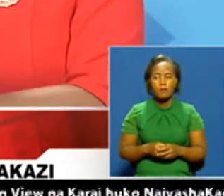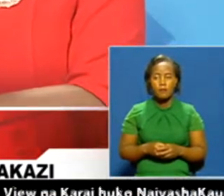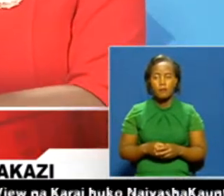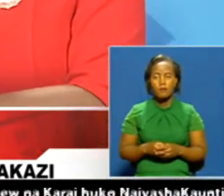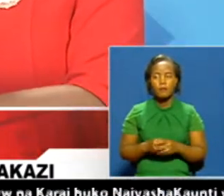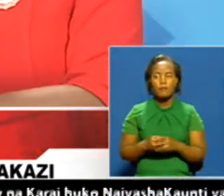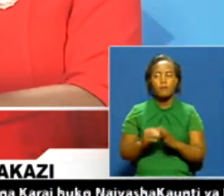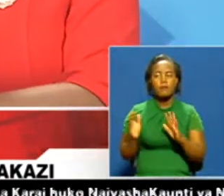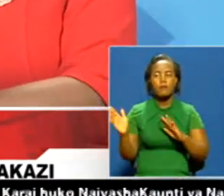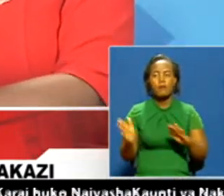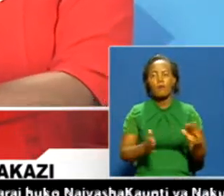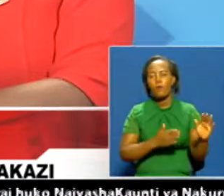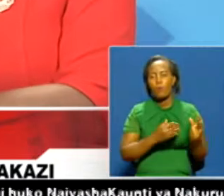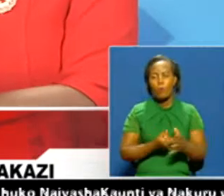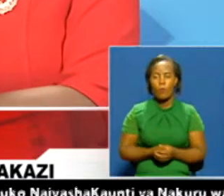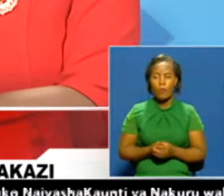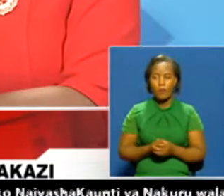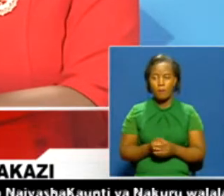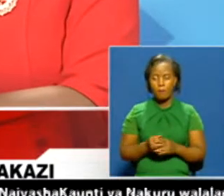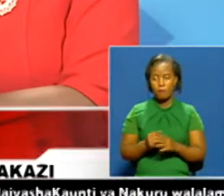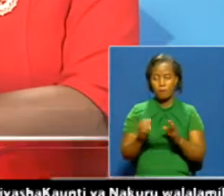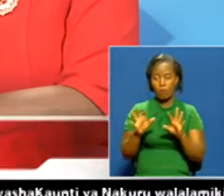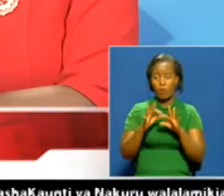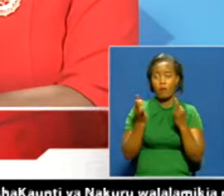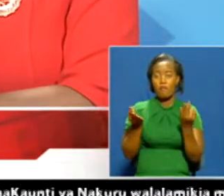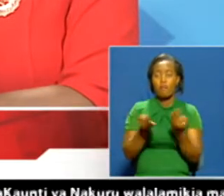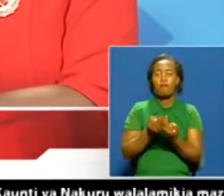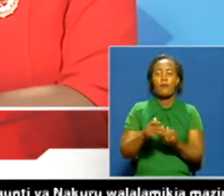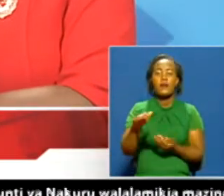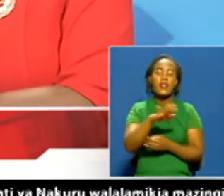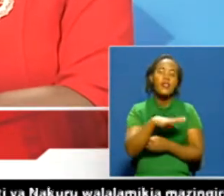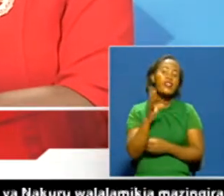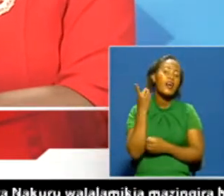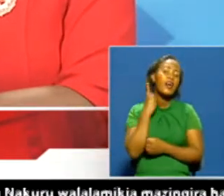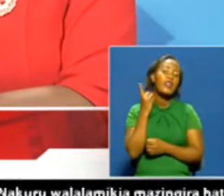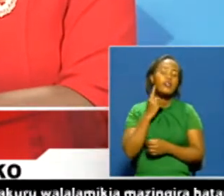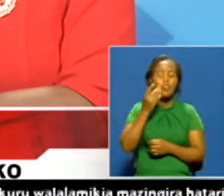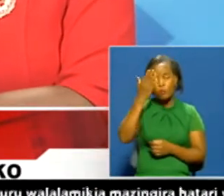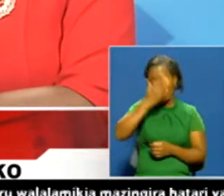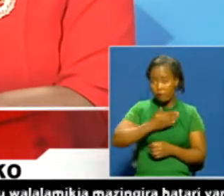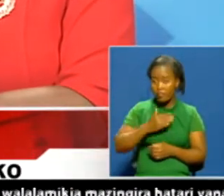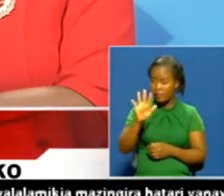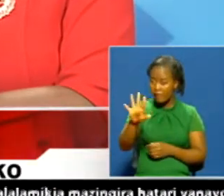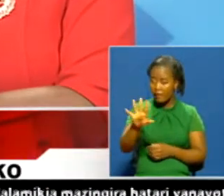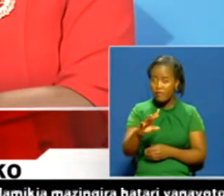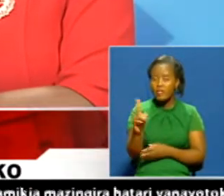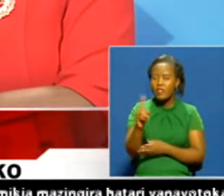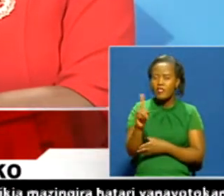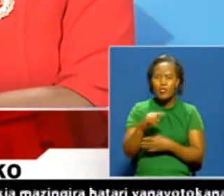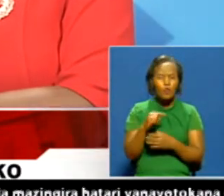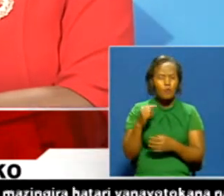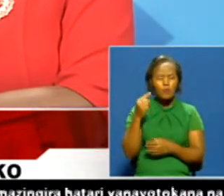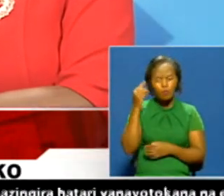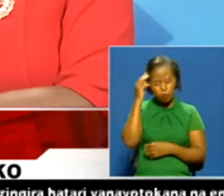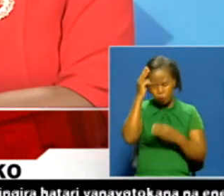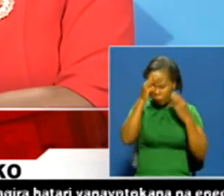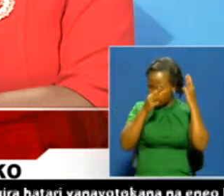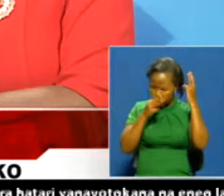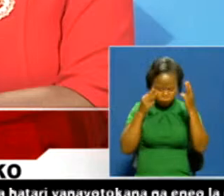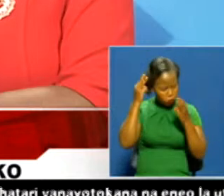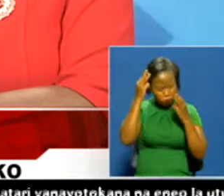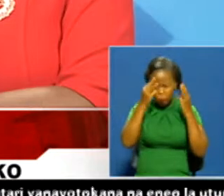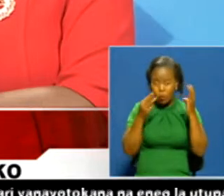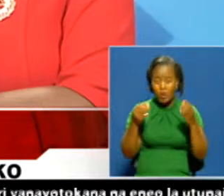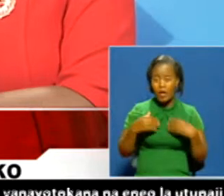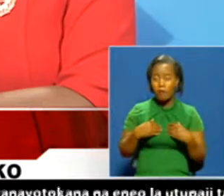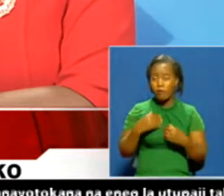Mtazamaji, kwingineko ni kwa familia moja katika mtaa wa Dandora Phase 5 jijini Nairobi ina wasiwasi kuhusu kutoweka kwa jamaa wao juma